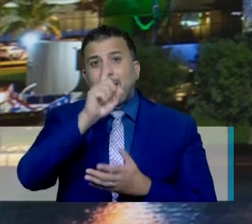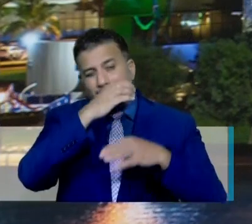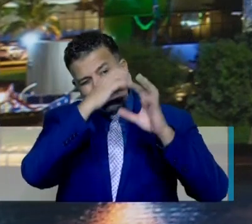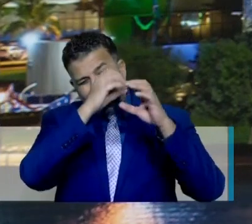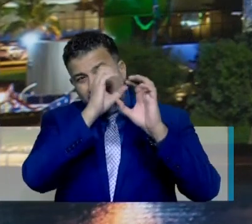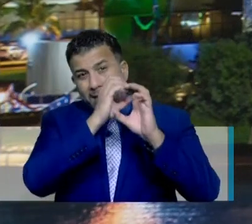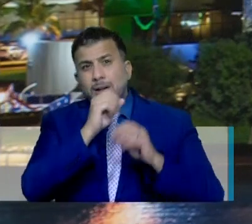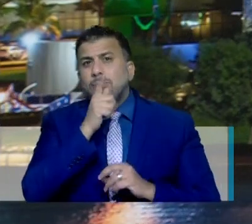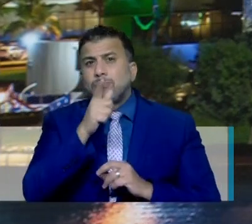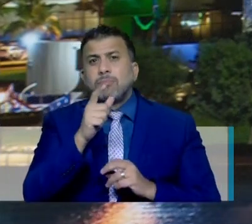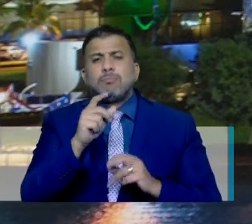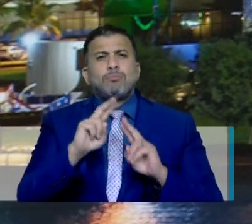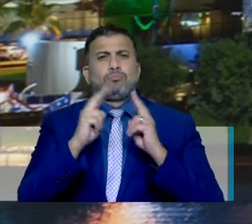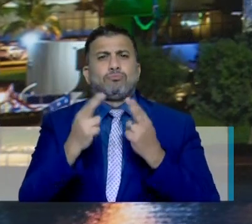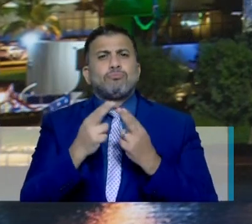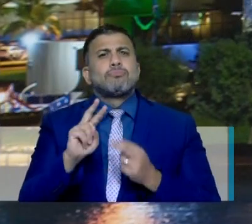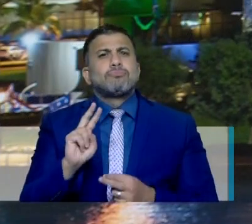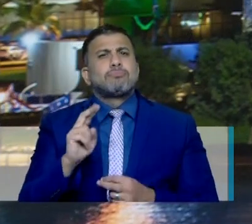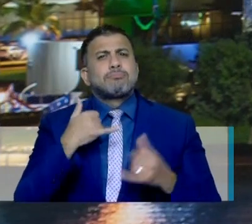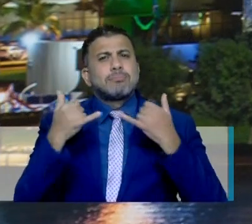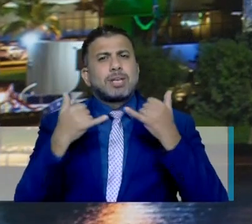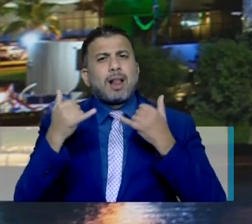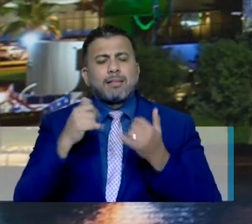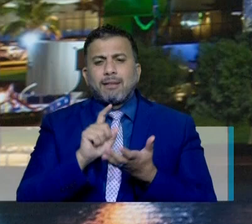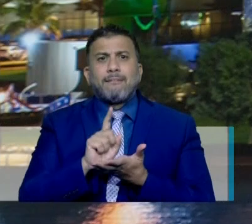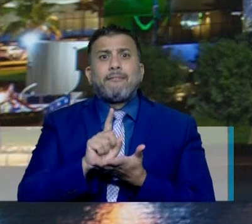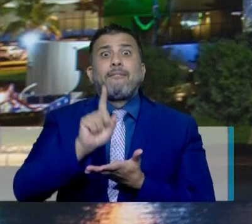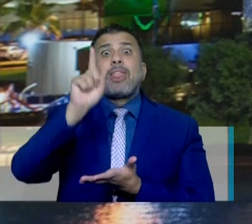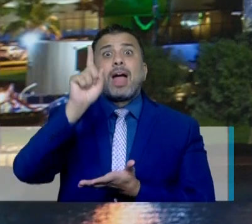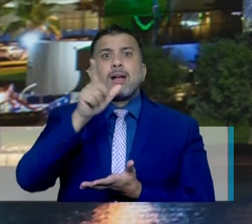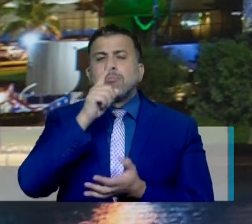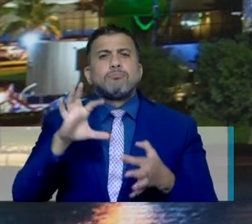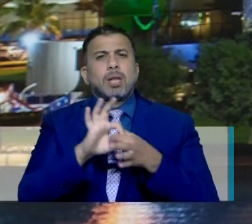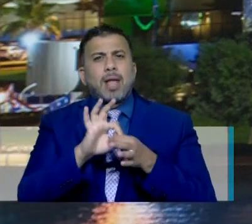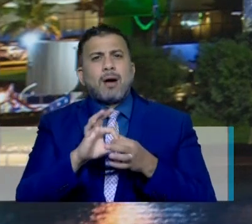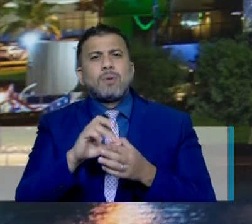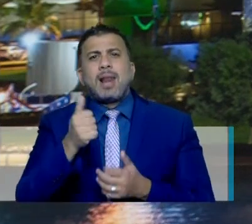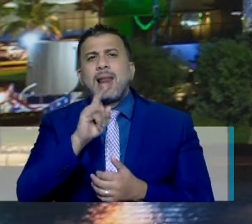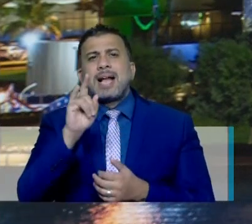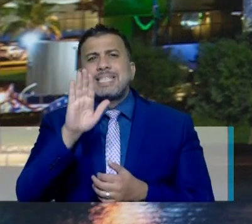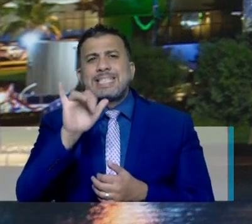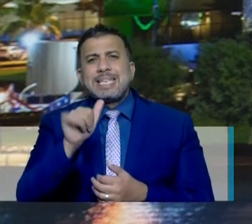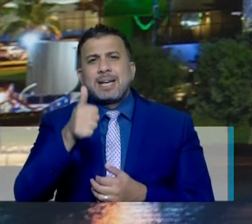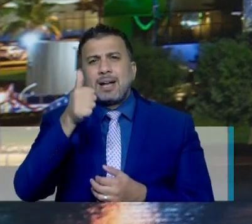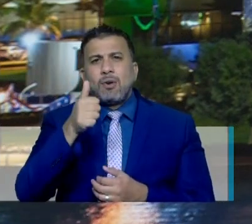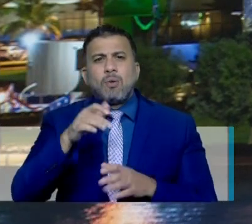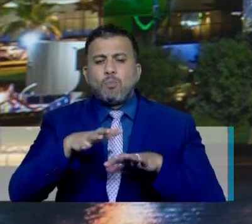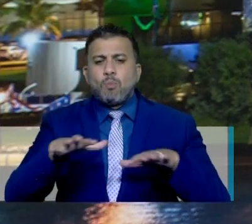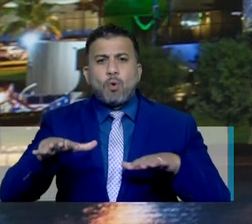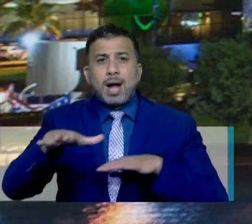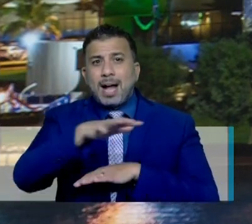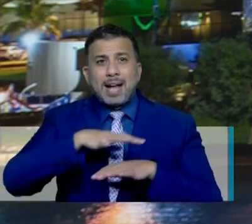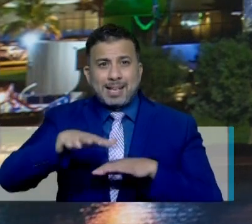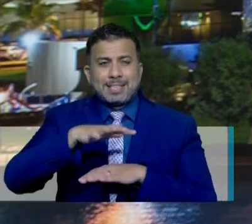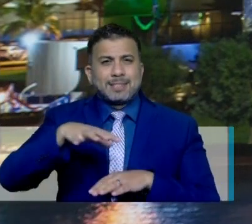والفلك المنتدى الدولي لتطورات الاتصالات الفضائيه بالتعاون مع منظمه التعاون الفضائي لاسيا والمحيط